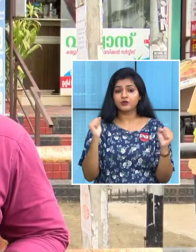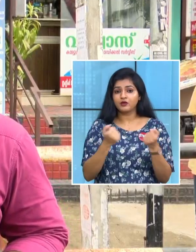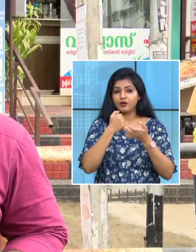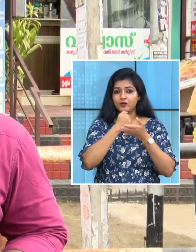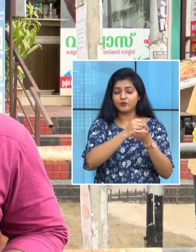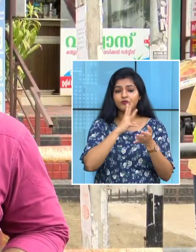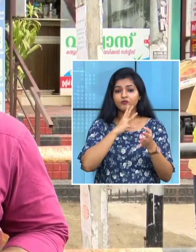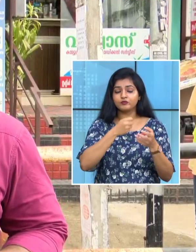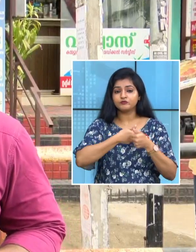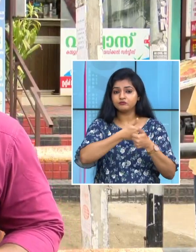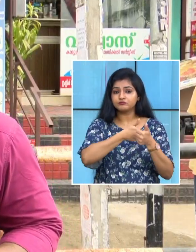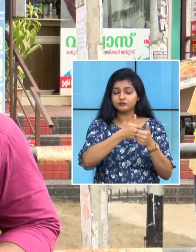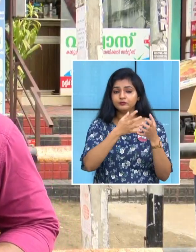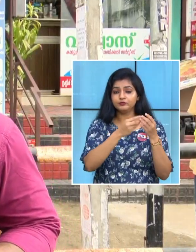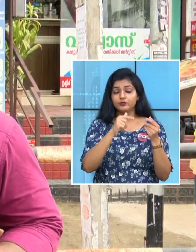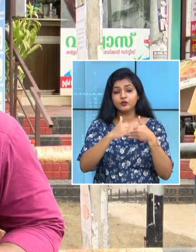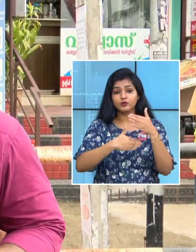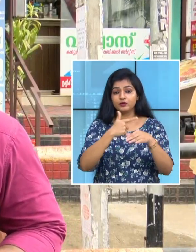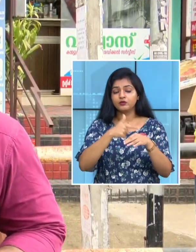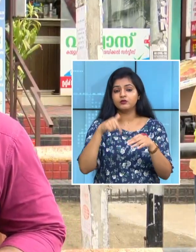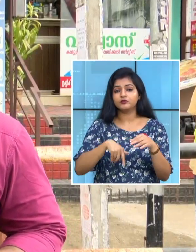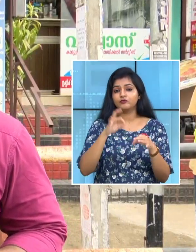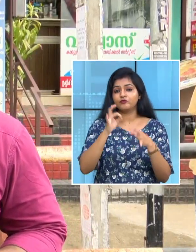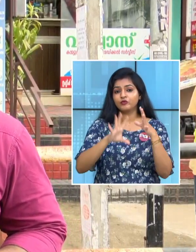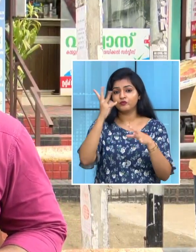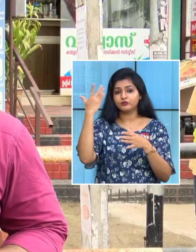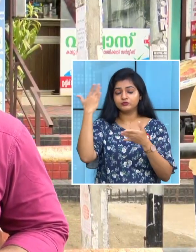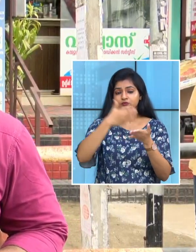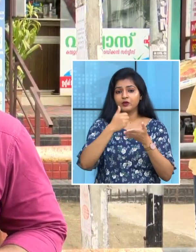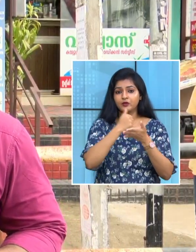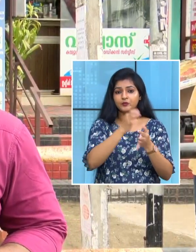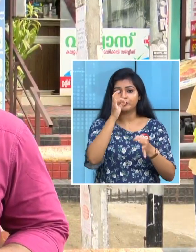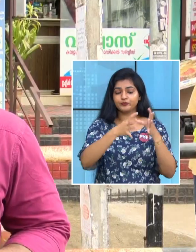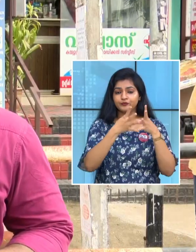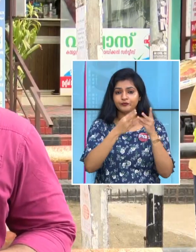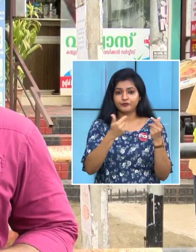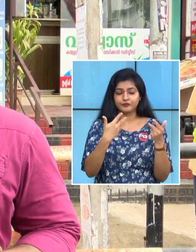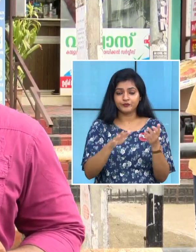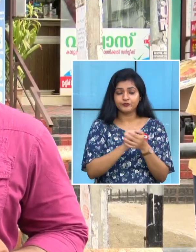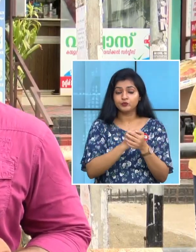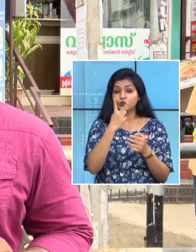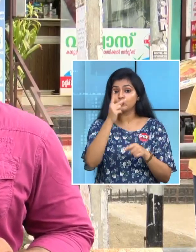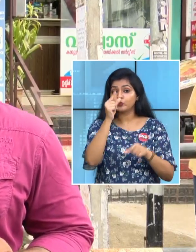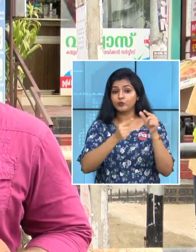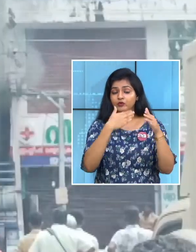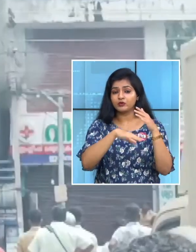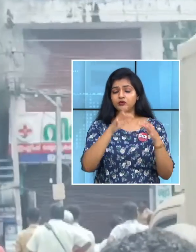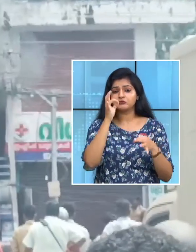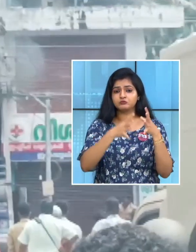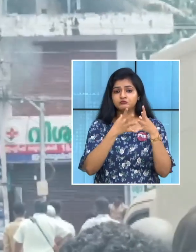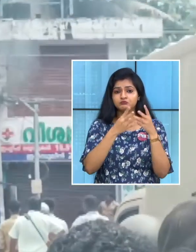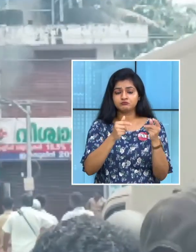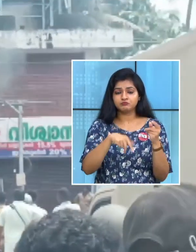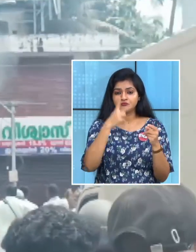രക്ഷാപ്രവർത്തനം ആരംഭിക്കുകയായിരുന്നു. അതിനുശേഷമാണ് ഫയർഫോഴ്സ് എത്തി രക്ഷാപ്രവർത്തനം നടത്തിയത്, തീ അണച്ചത്. 2 പേരെ അതിനുള്ളിൽ നിന്ന് കത്തിക്കരിഞ്ഞ നിലയിൽ